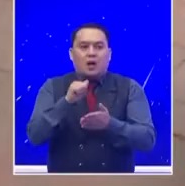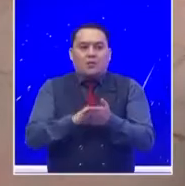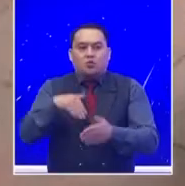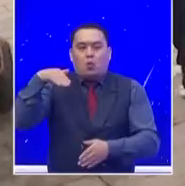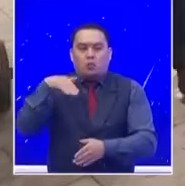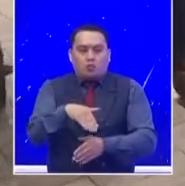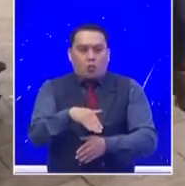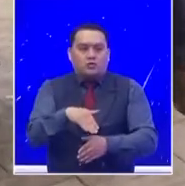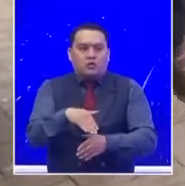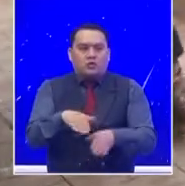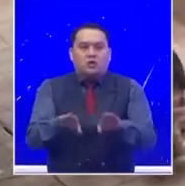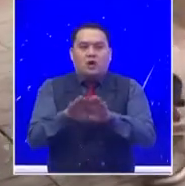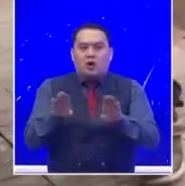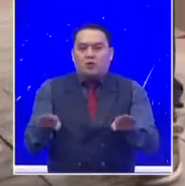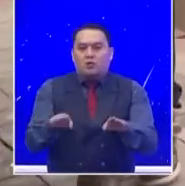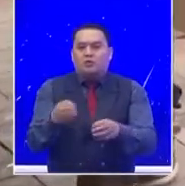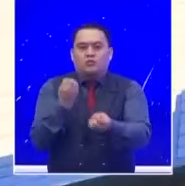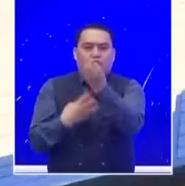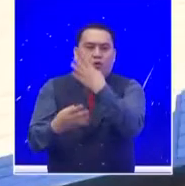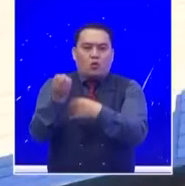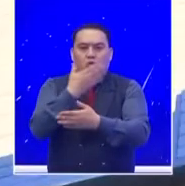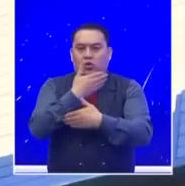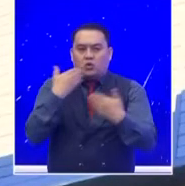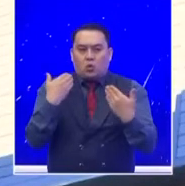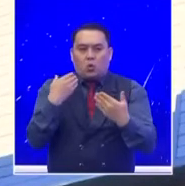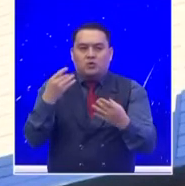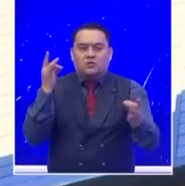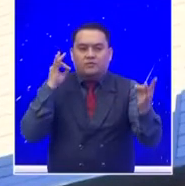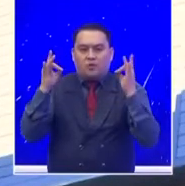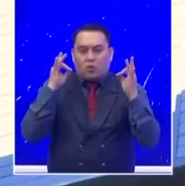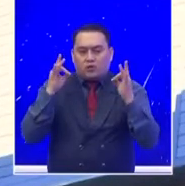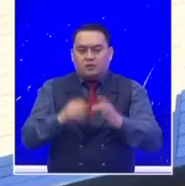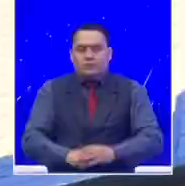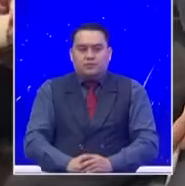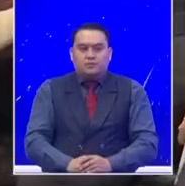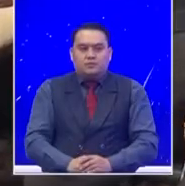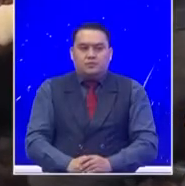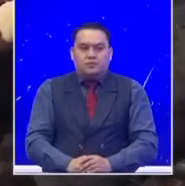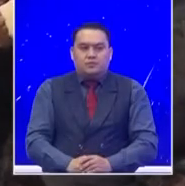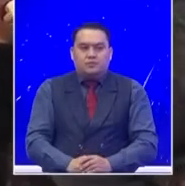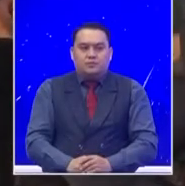на тротуарах. Также во многих светофорах отсутствует аудиооповещение.